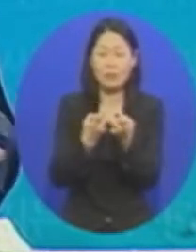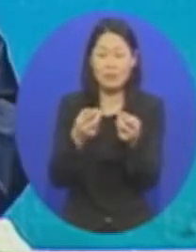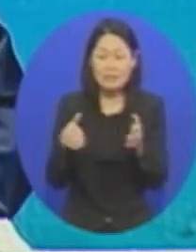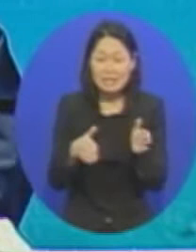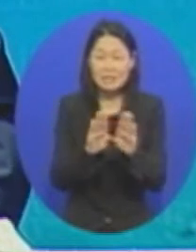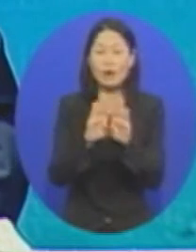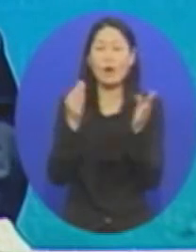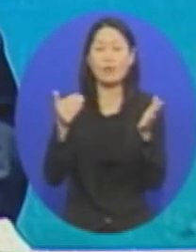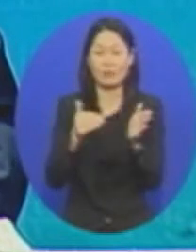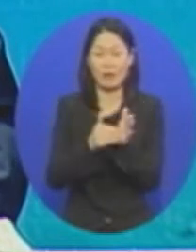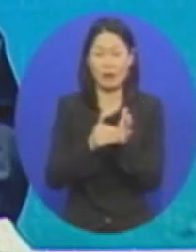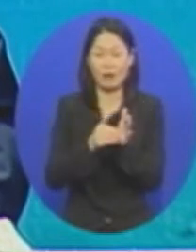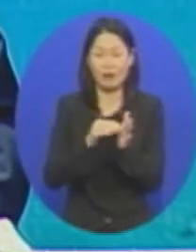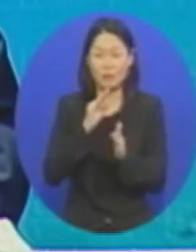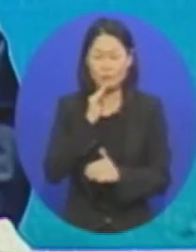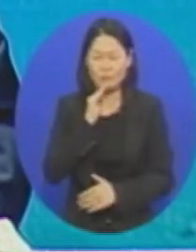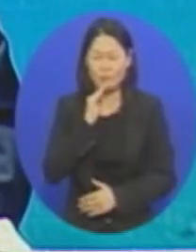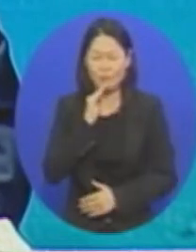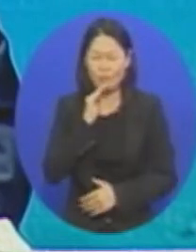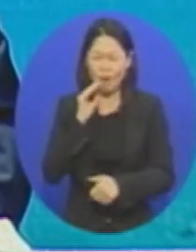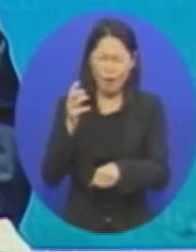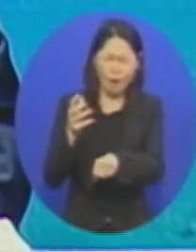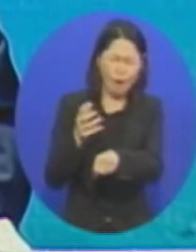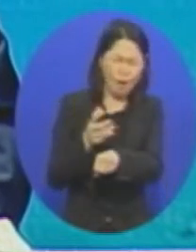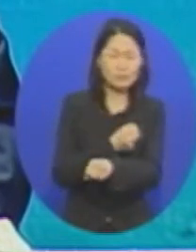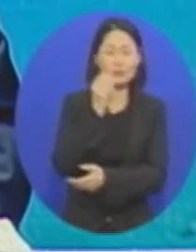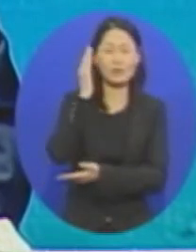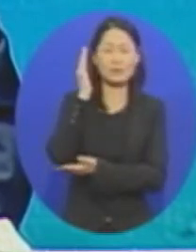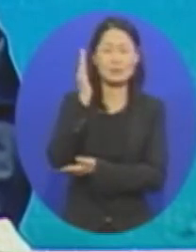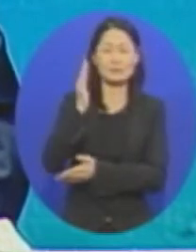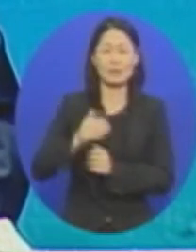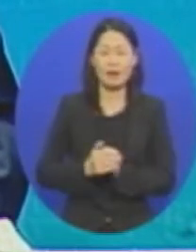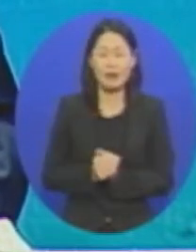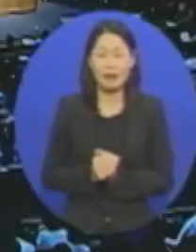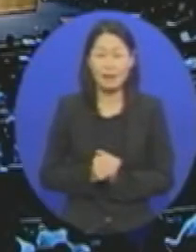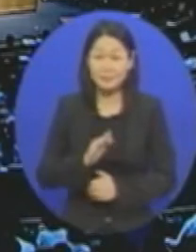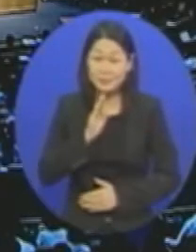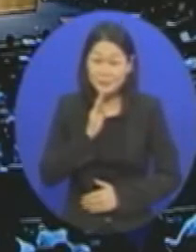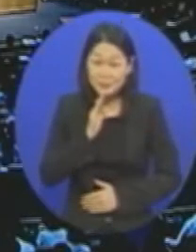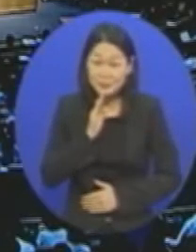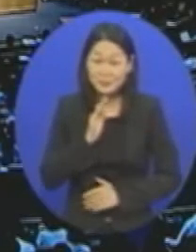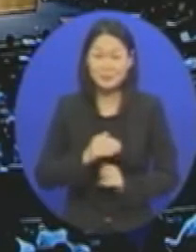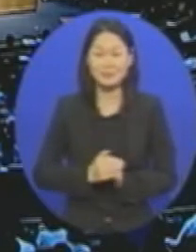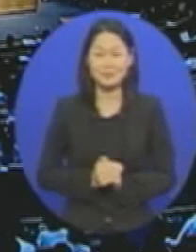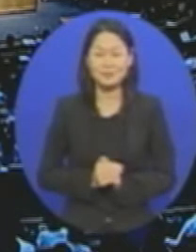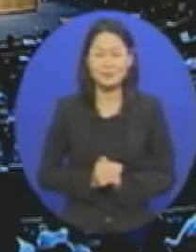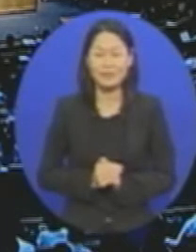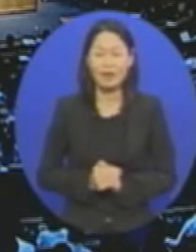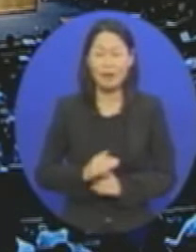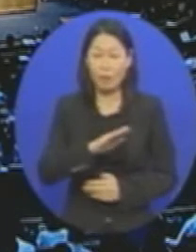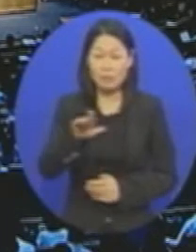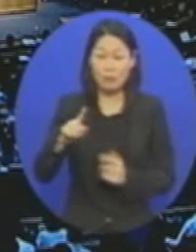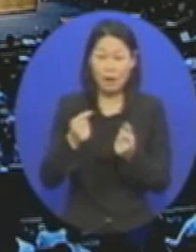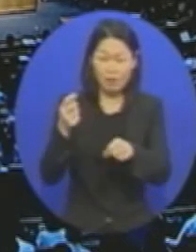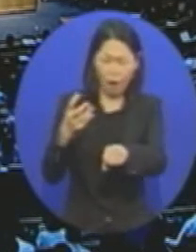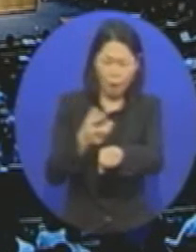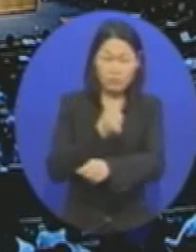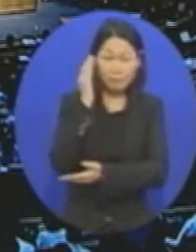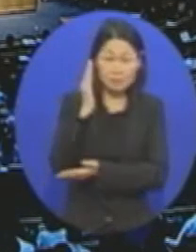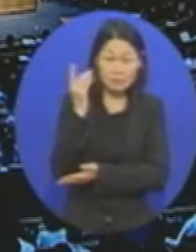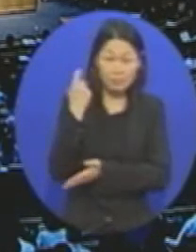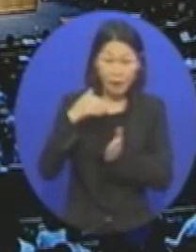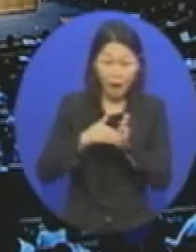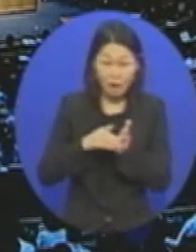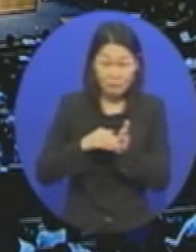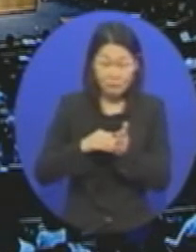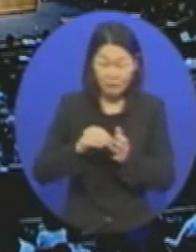아 메시지의 요 그렇죠 여러분들이 그 엄청난 메시지를 듣고 도안